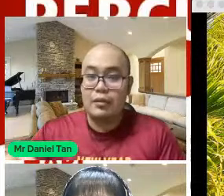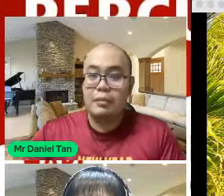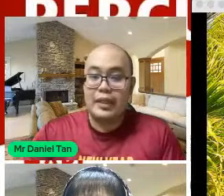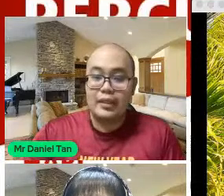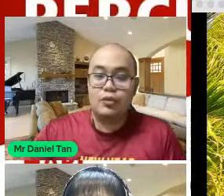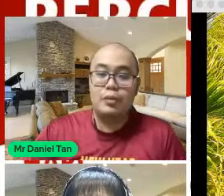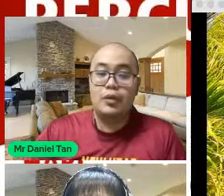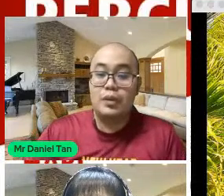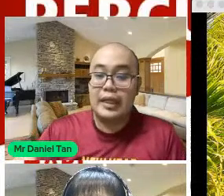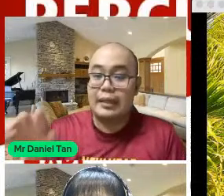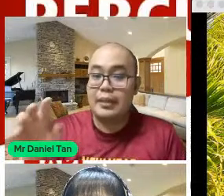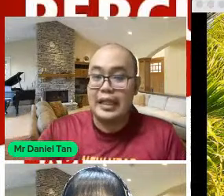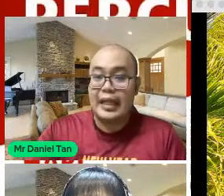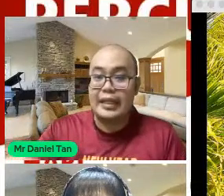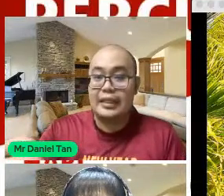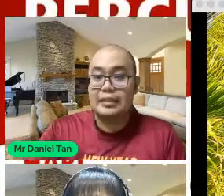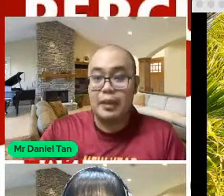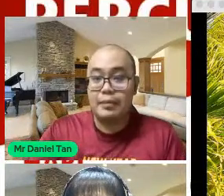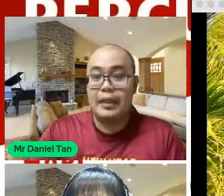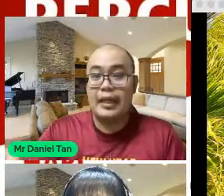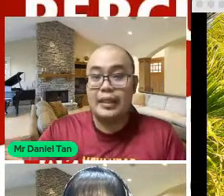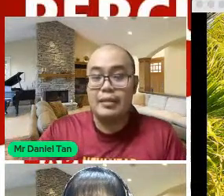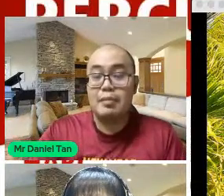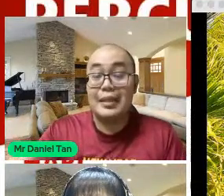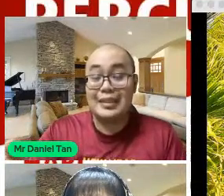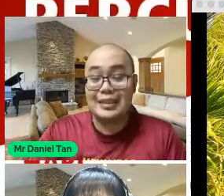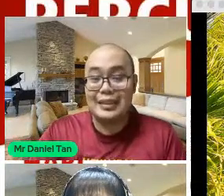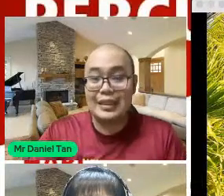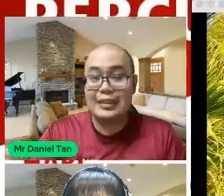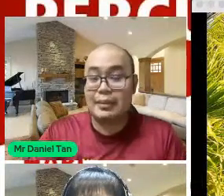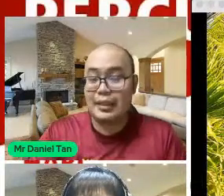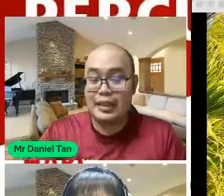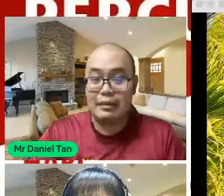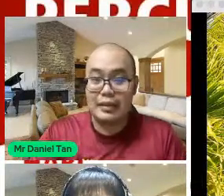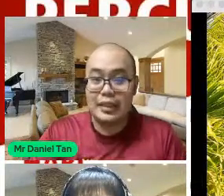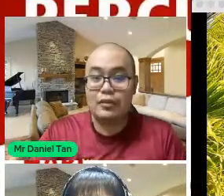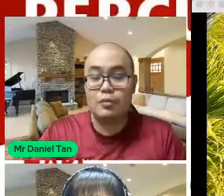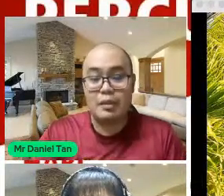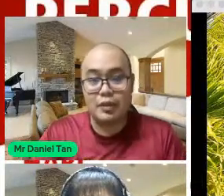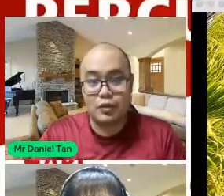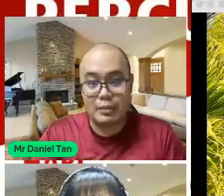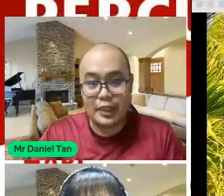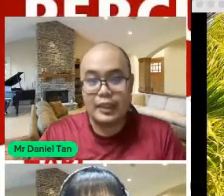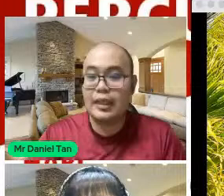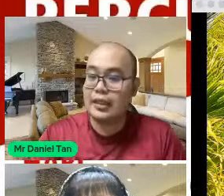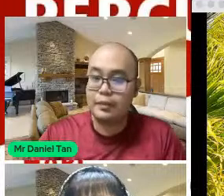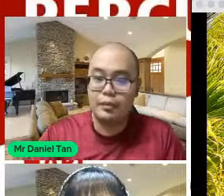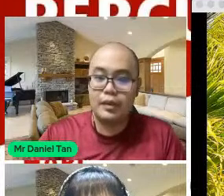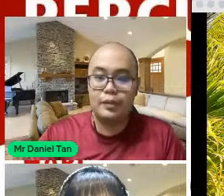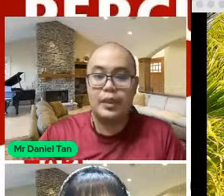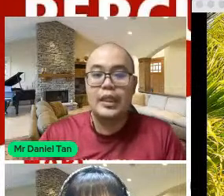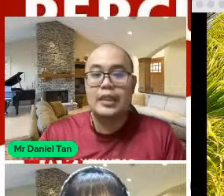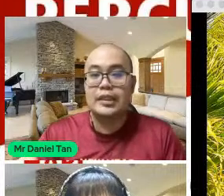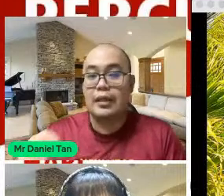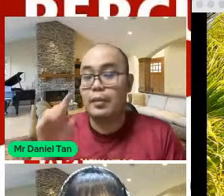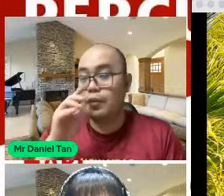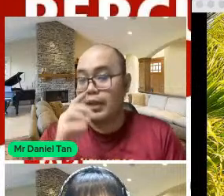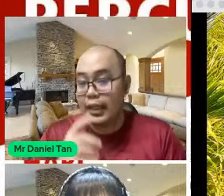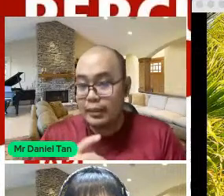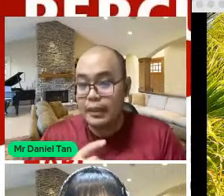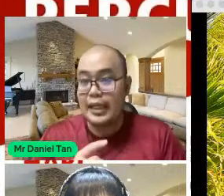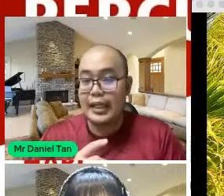ndak jauh Maya itu menggunakan belalainya sebab dia ingin memastikan sama ada kawannya tuh memang sudah mati ataupun belum